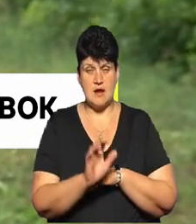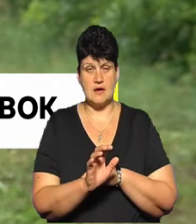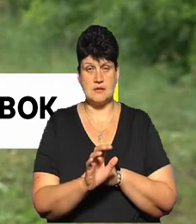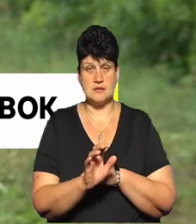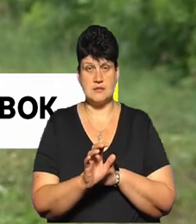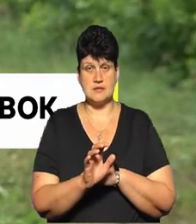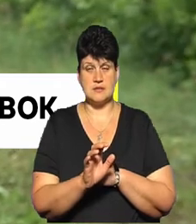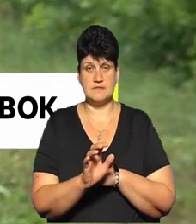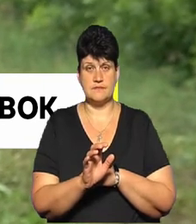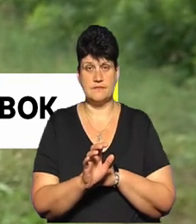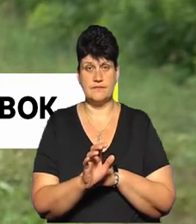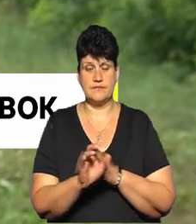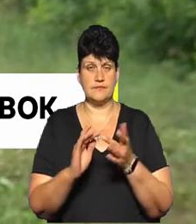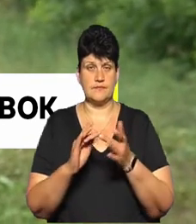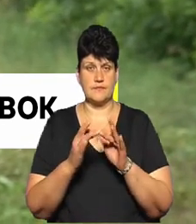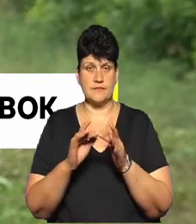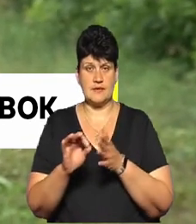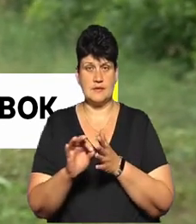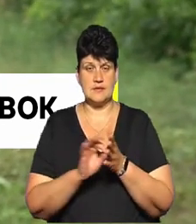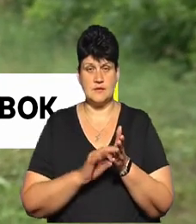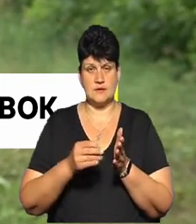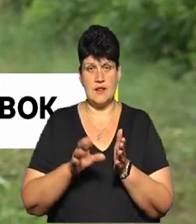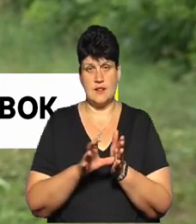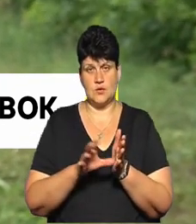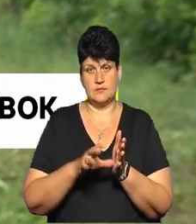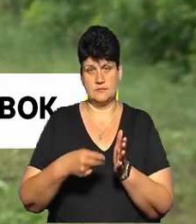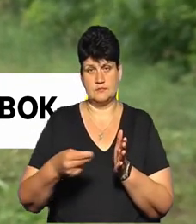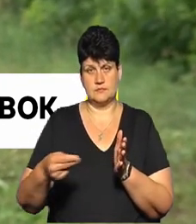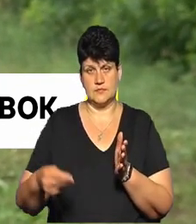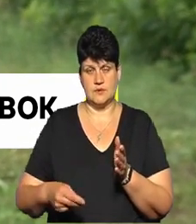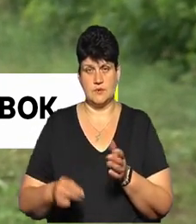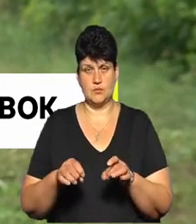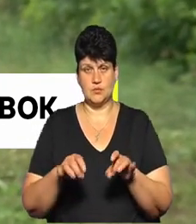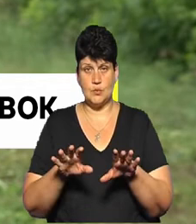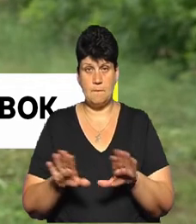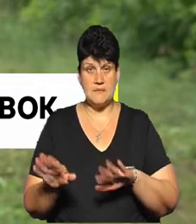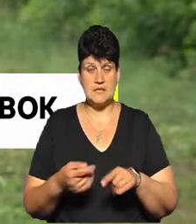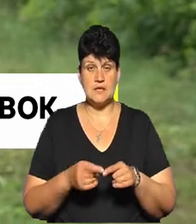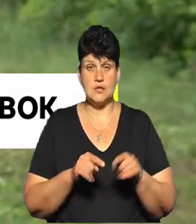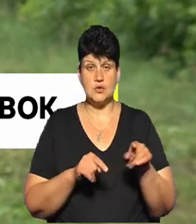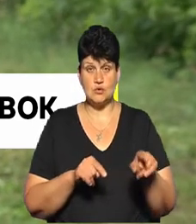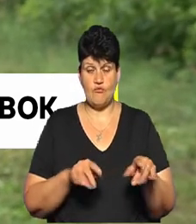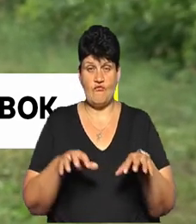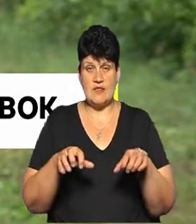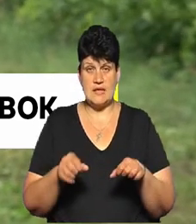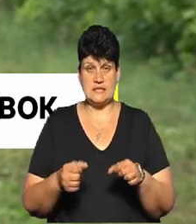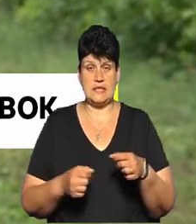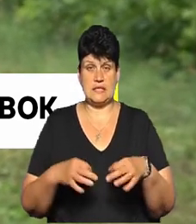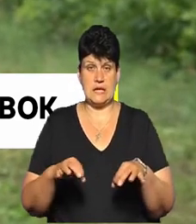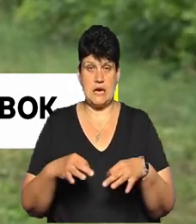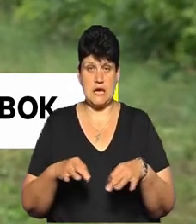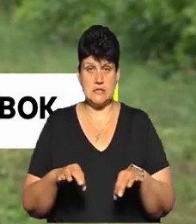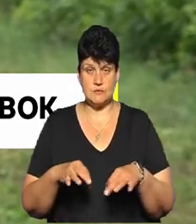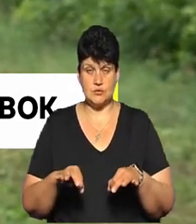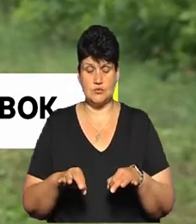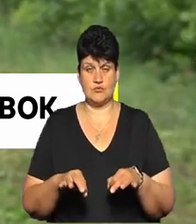для накладення електронного підпису та винесення постанови. Після чого безпосередньо власники транспортних засобів отримують